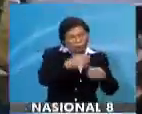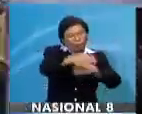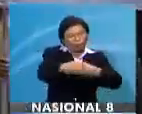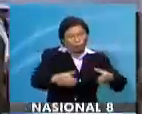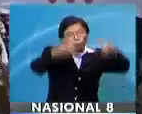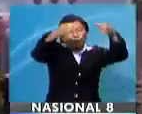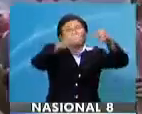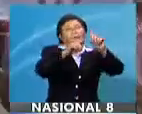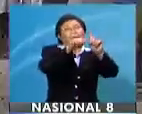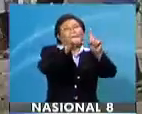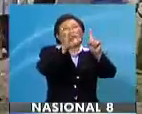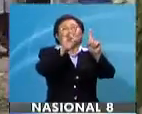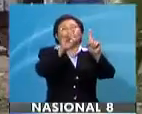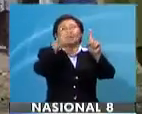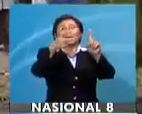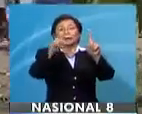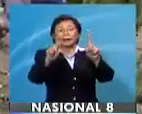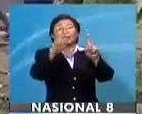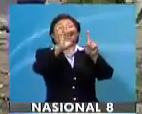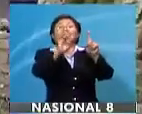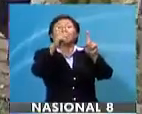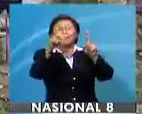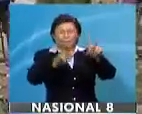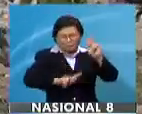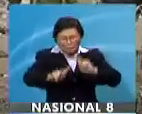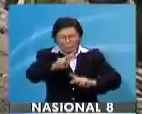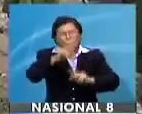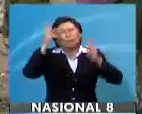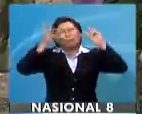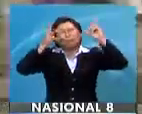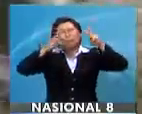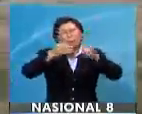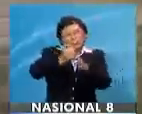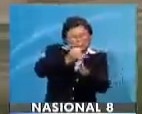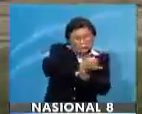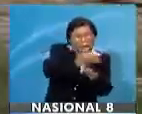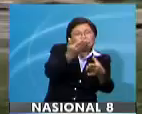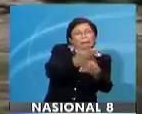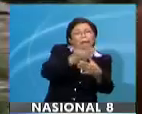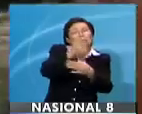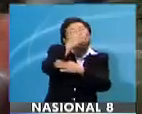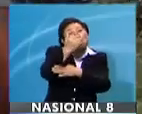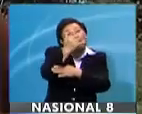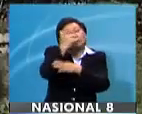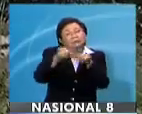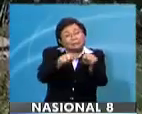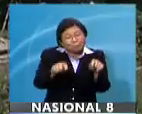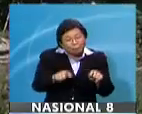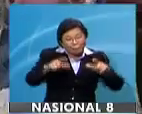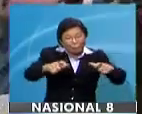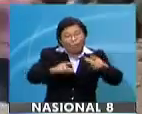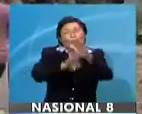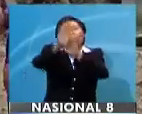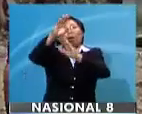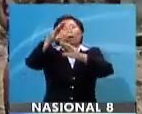seluas 1.8 ekar. Penduduk turut bimbang kawasan kejiranan mereka bakal terganggu memandangkan lokasi itu bakal